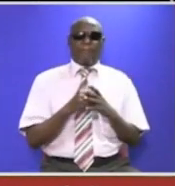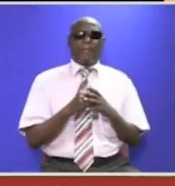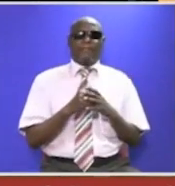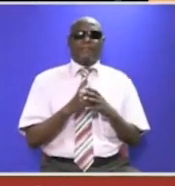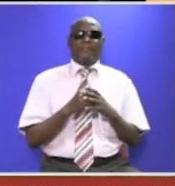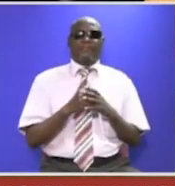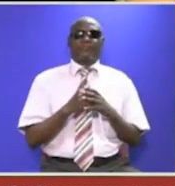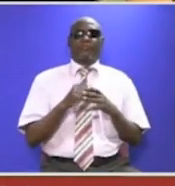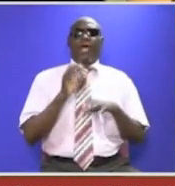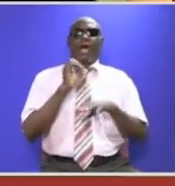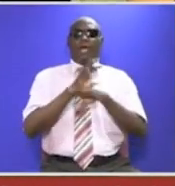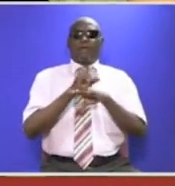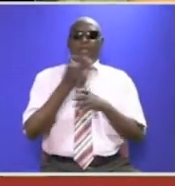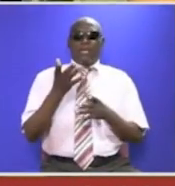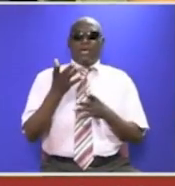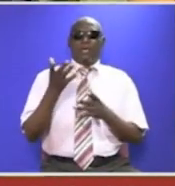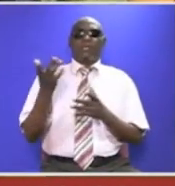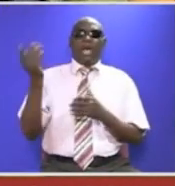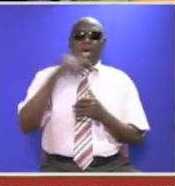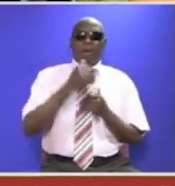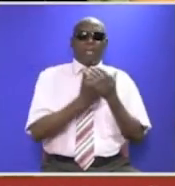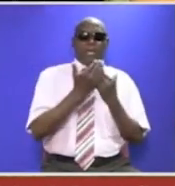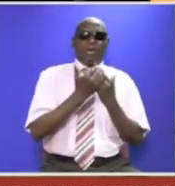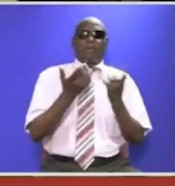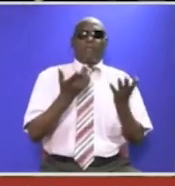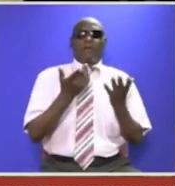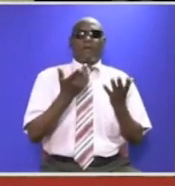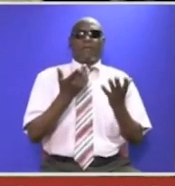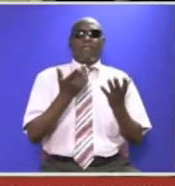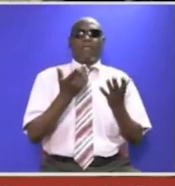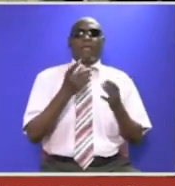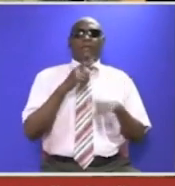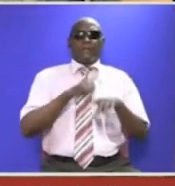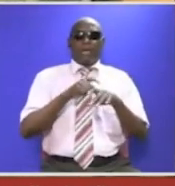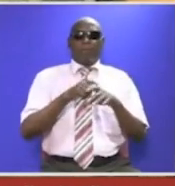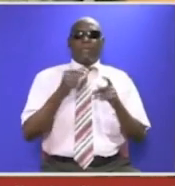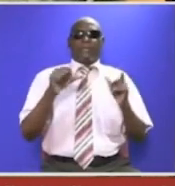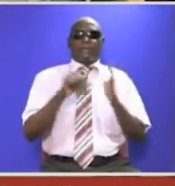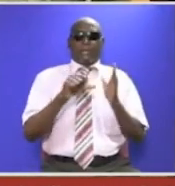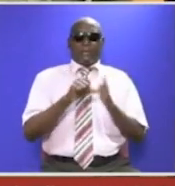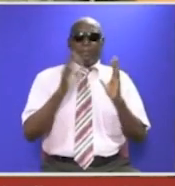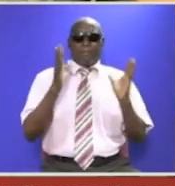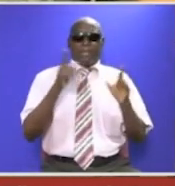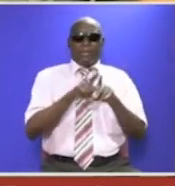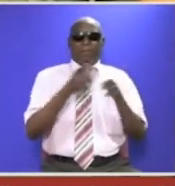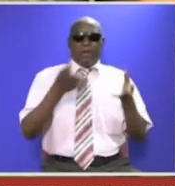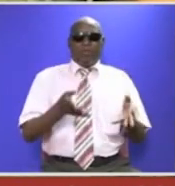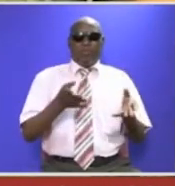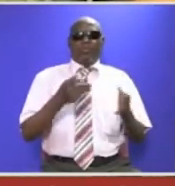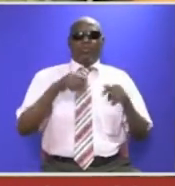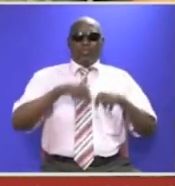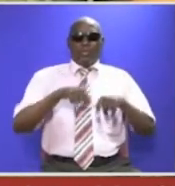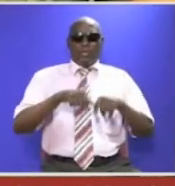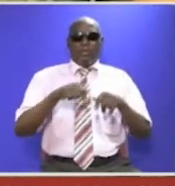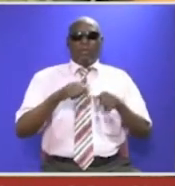tulipewa advice ya kwamba tumshikilie pia watu wakati ya disaster kama wakati huu. Na hivi leo yule